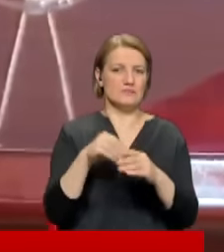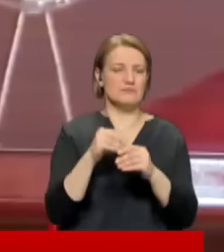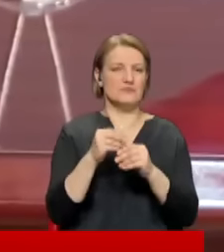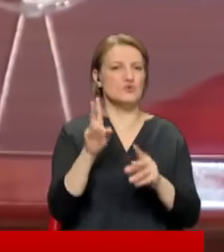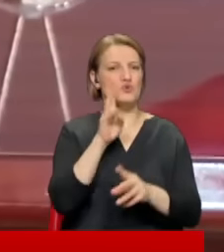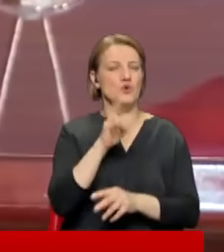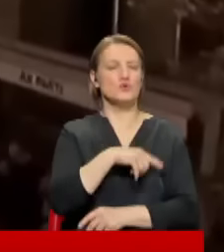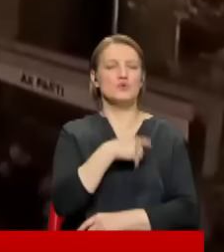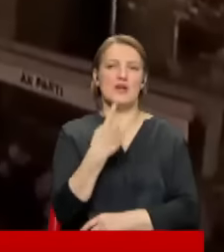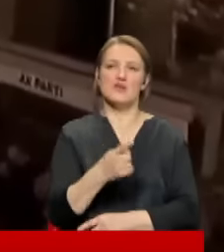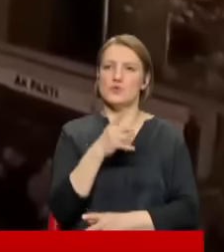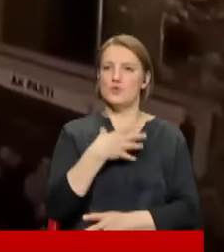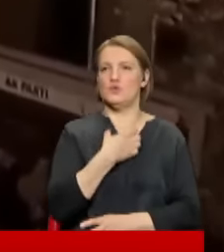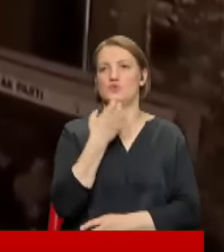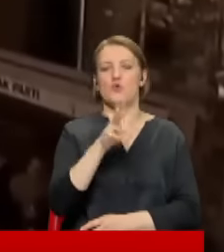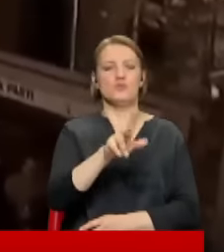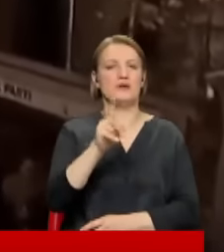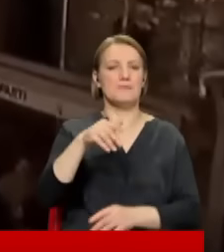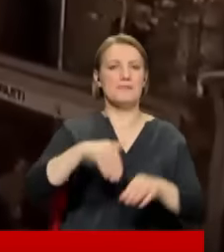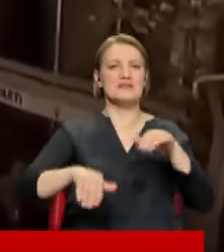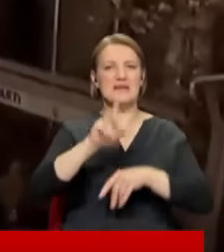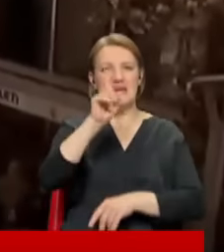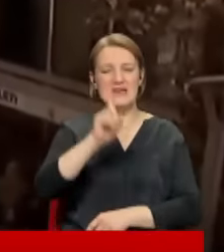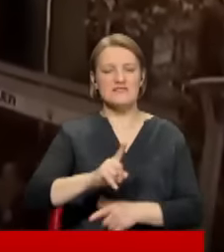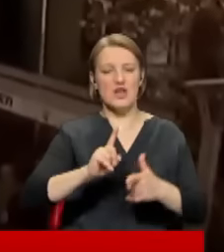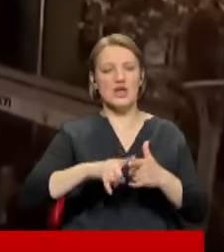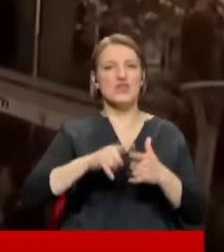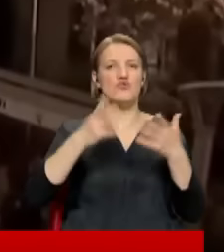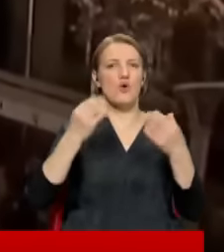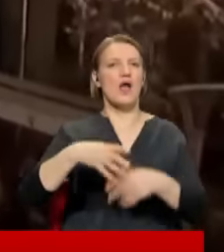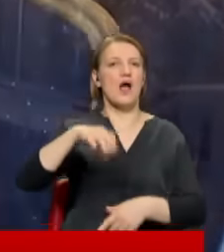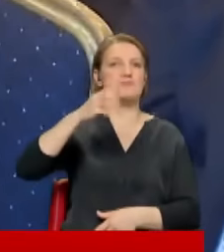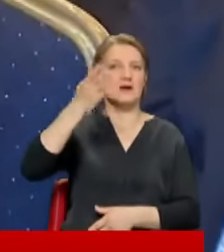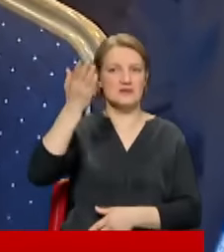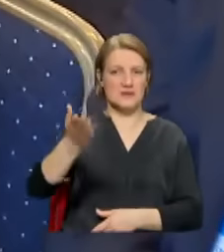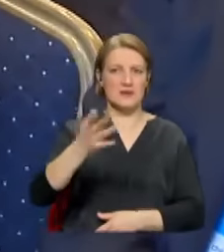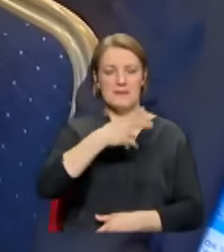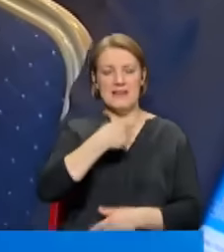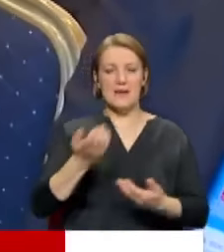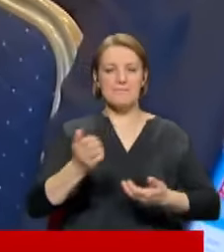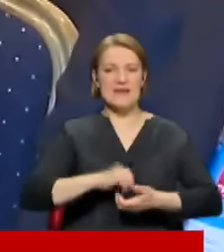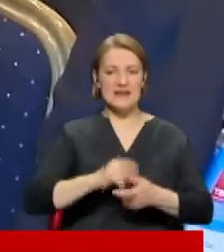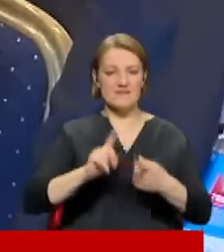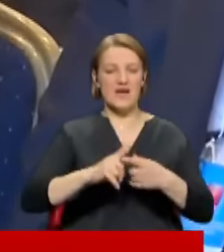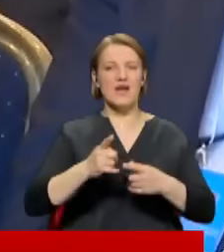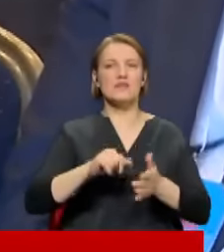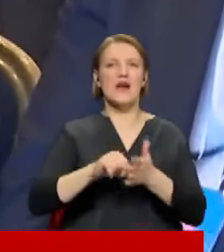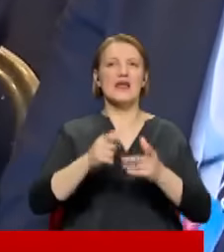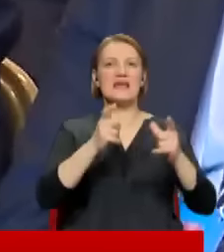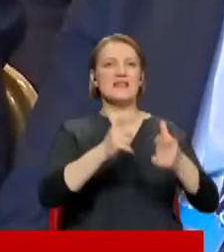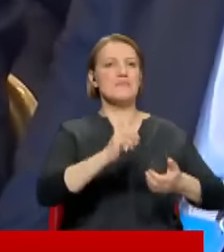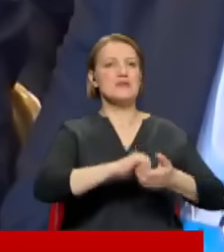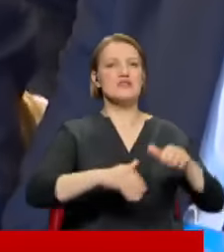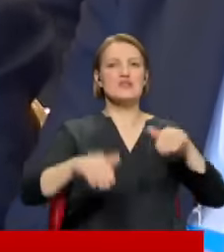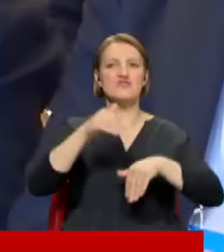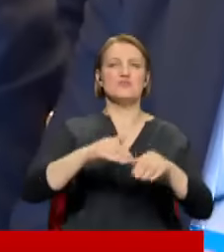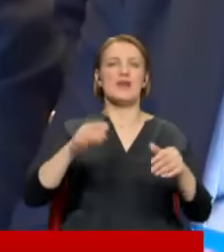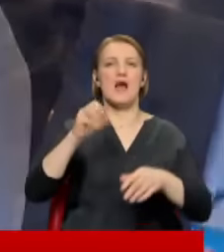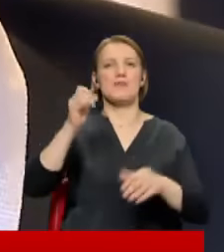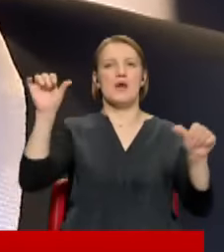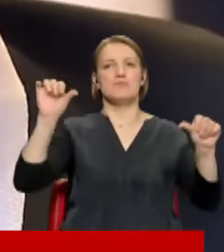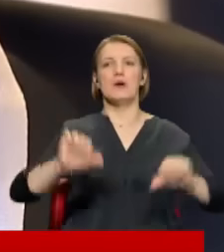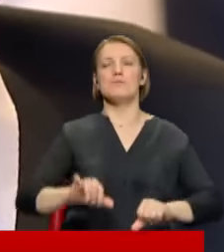derece hazindir. 31 Mart seçiminde ilk kez ikinci parti olan AK Parti, Belediyeler Birliği ve Tarihi Kentler Birliği seçimlerini de